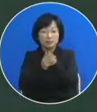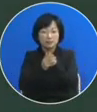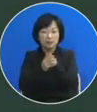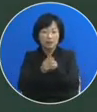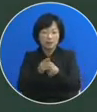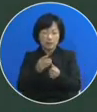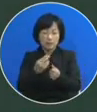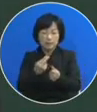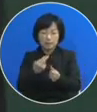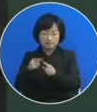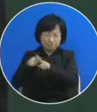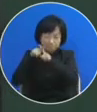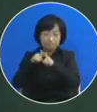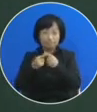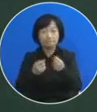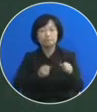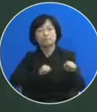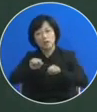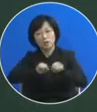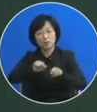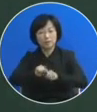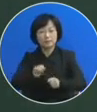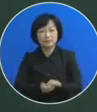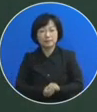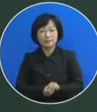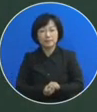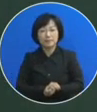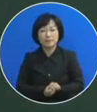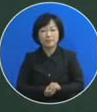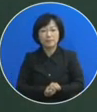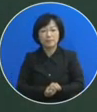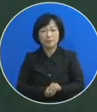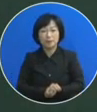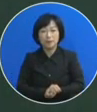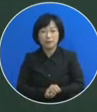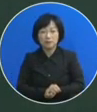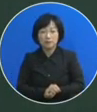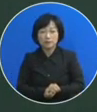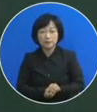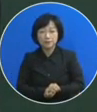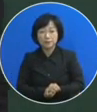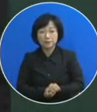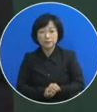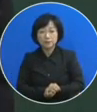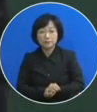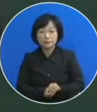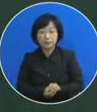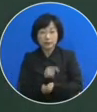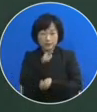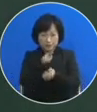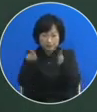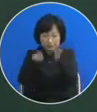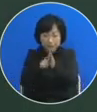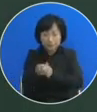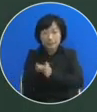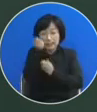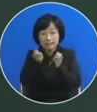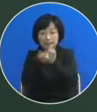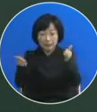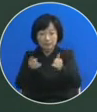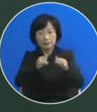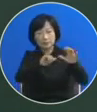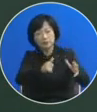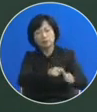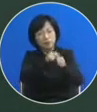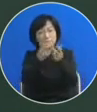더 중요한 게 뭡니까? What's even more important 어떻게 than that? 어떻게 이들을 살리느냐 방법을 알고 있습니다. 이 믿음 가진 사람은 틀림없이 여러분 역사하실